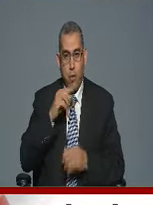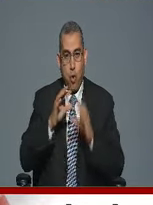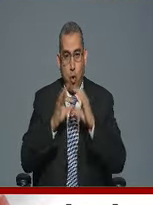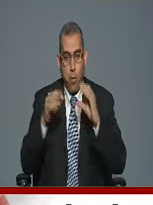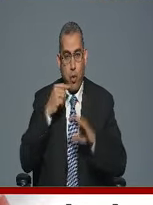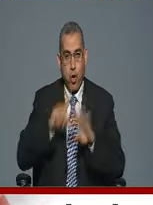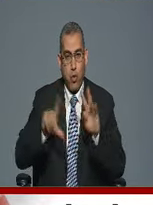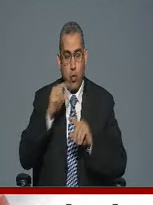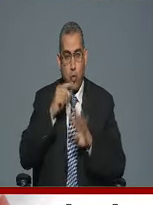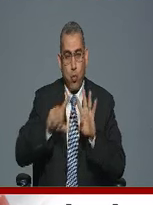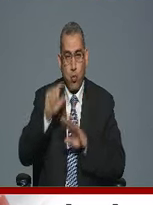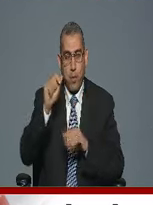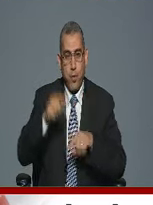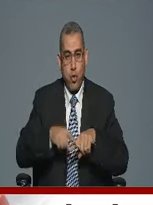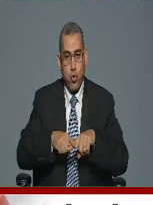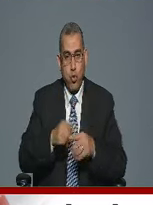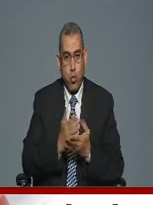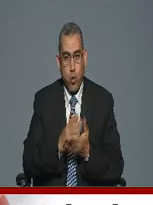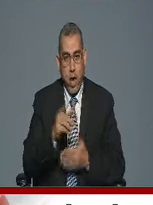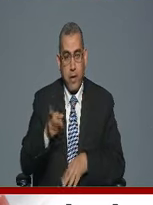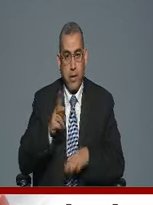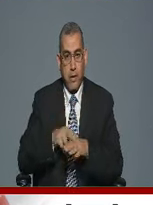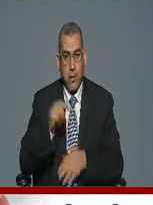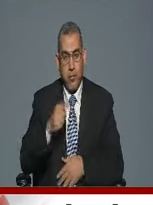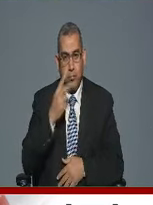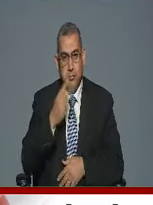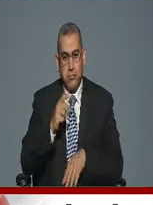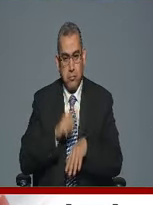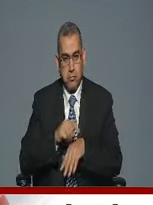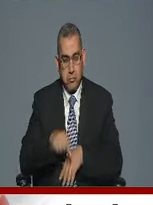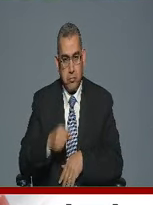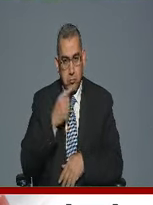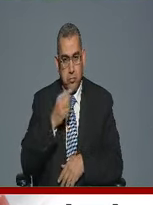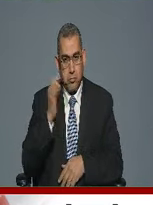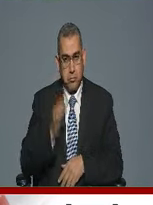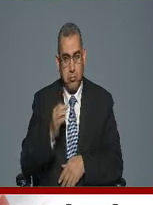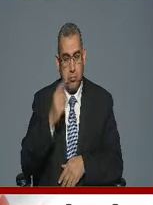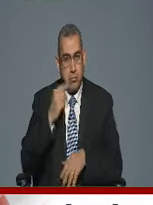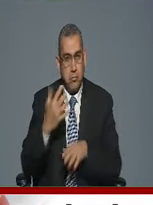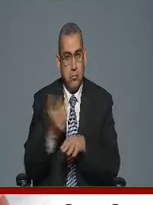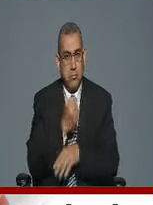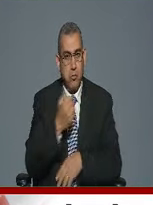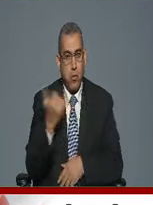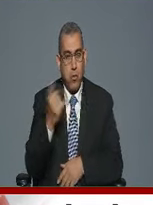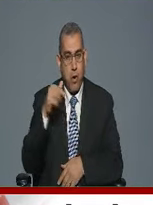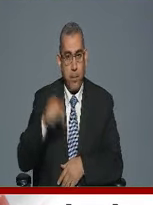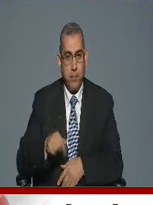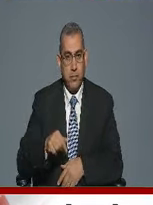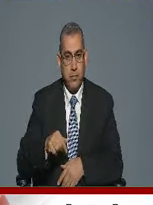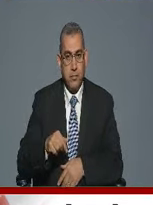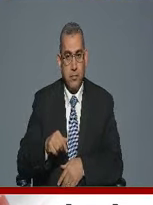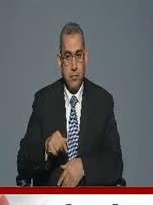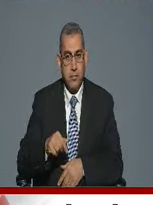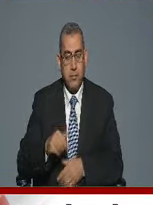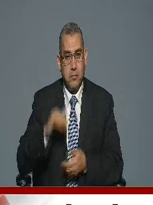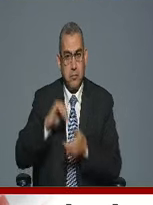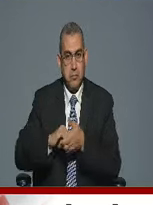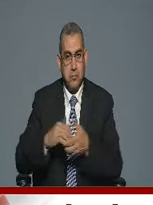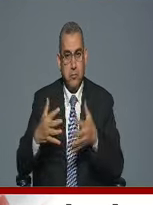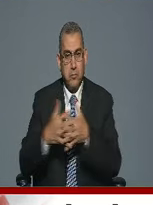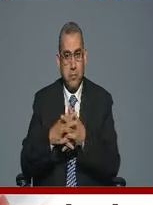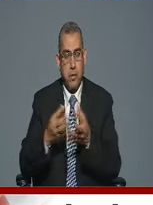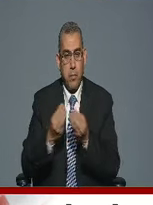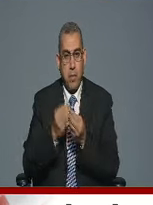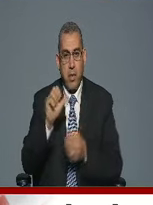اليونان. وهذه لحظة تاريخية عن حق. اليوم نرفع العلاقة فيما بين